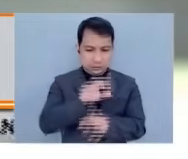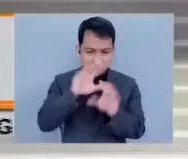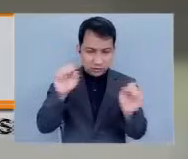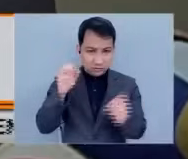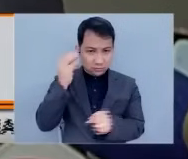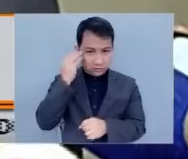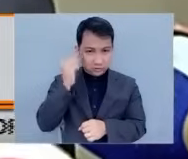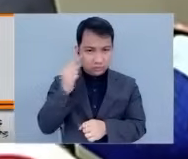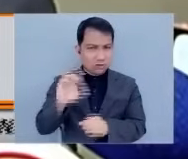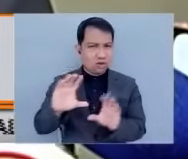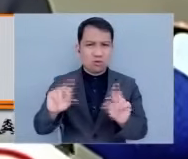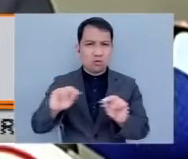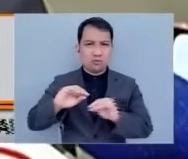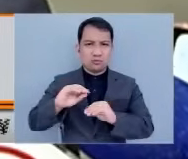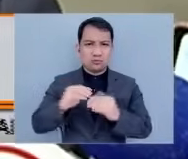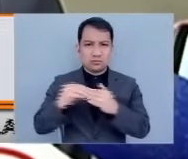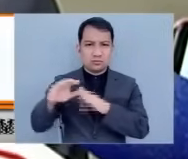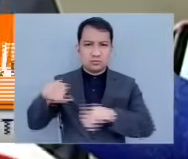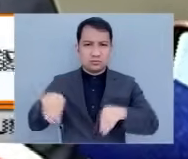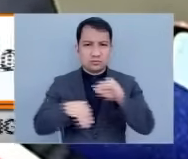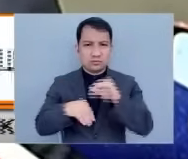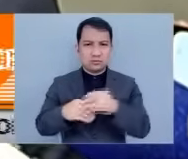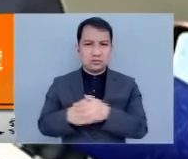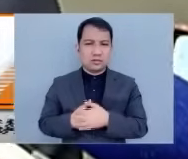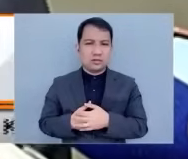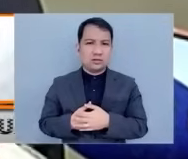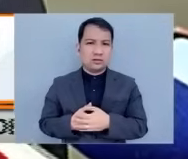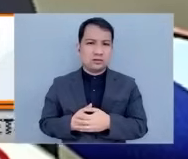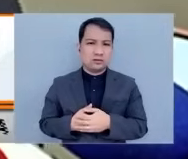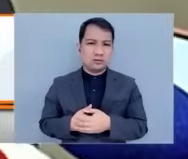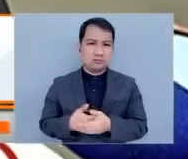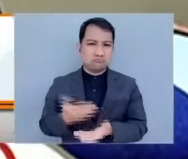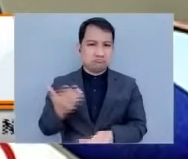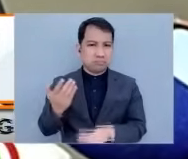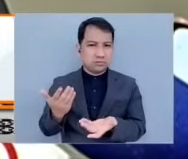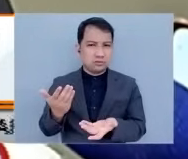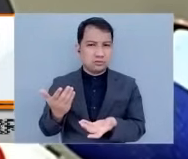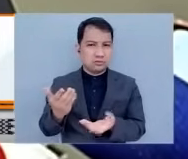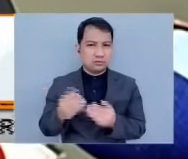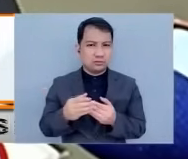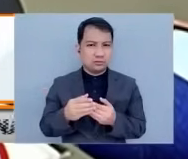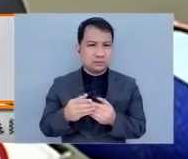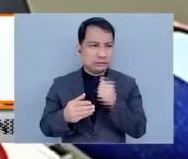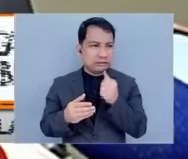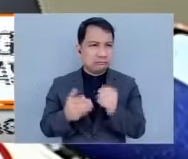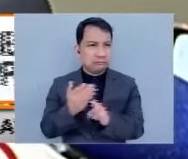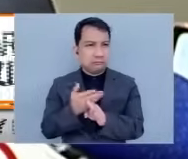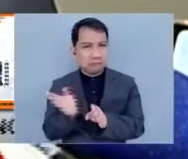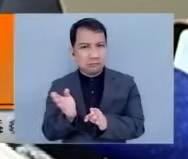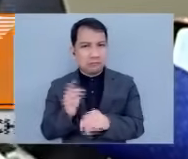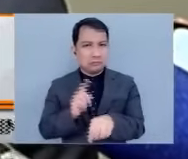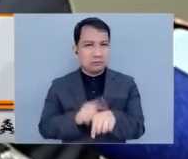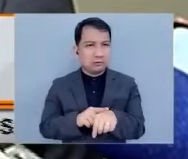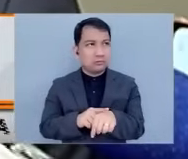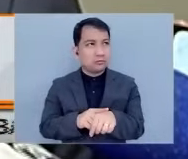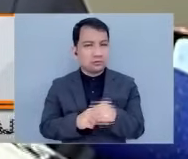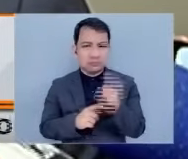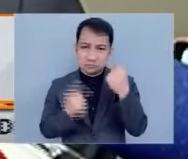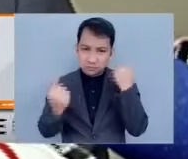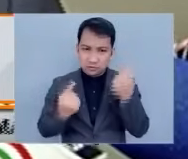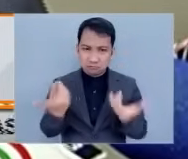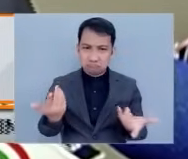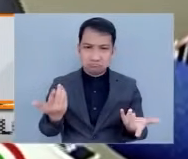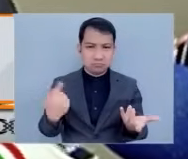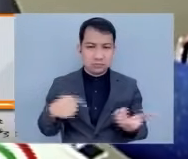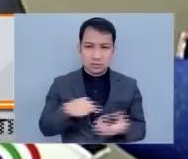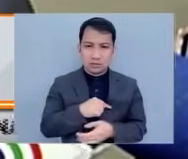change. No, yung timing medyo off, talagang off, we would say. But as far as I'm concerned, and as